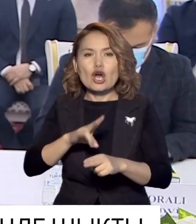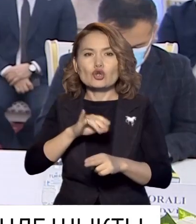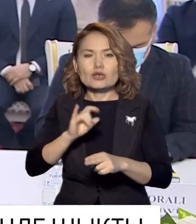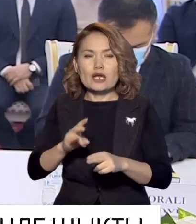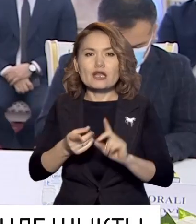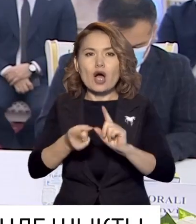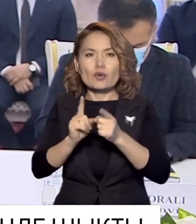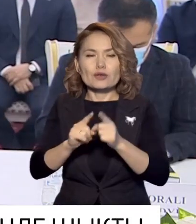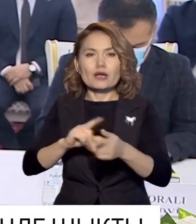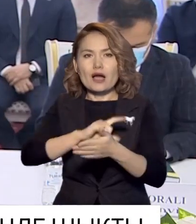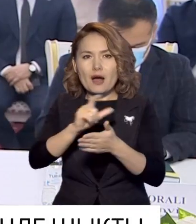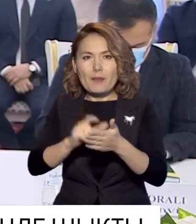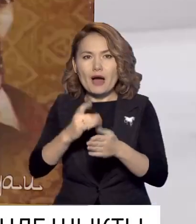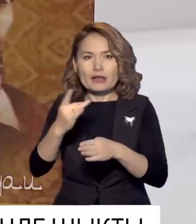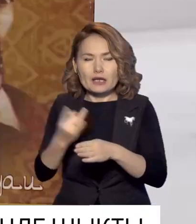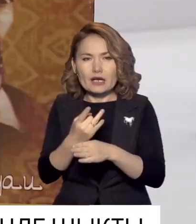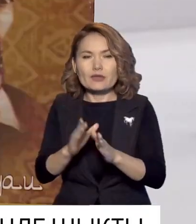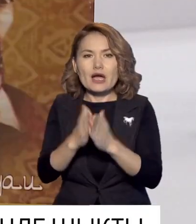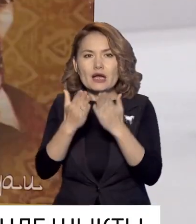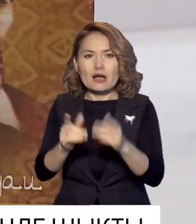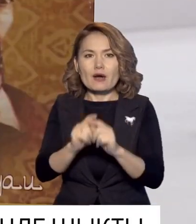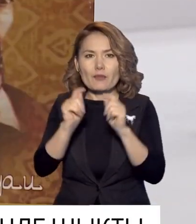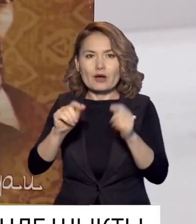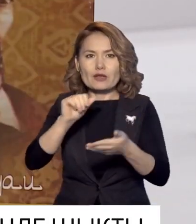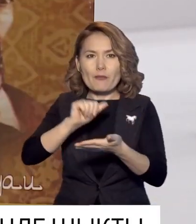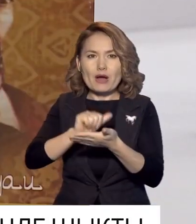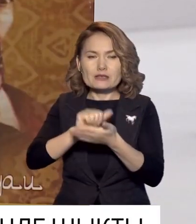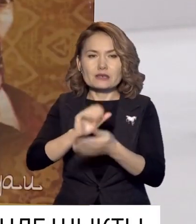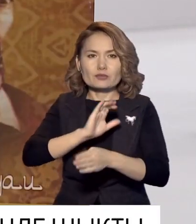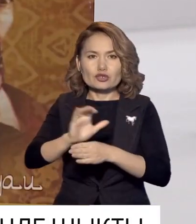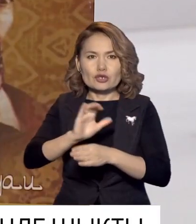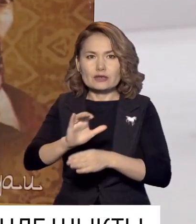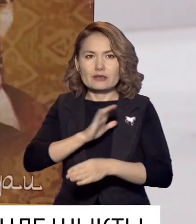аударған нұсқасында алғаш рет жеке жинақ ретінде басылып шықты.